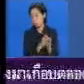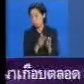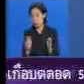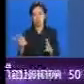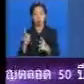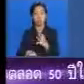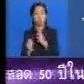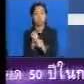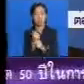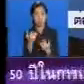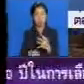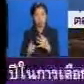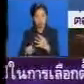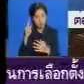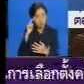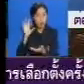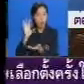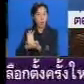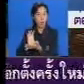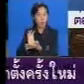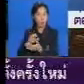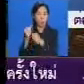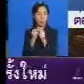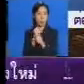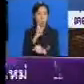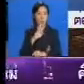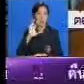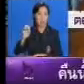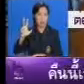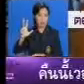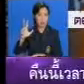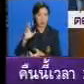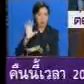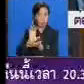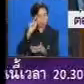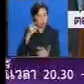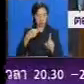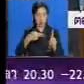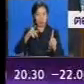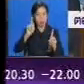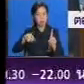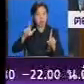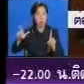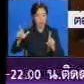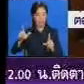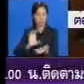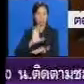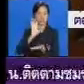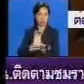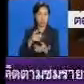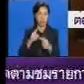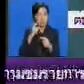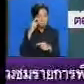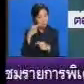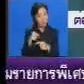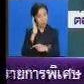ยังคงไว้เหมือนเดิมนะครับโดยใช้งบประมาณกลางปีของปี2553จำนวนนะครับ 11,000 ล้านบาทส่วนจะมีการขยายอายุโครงการ